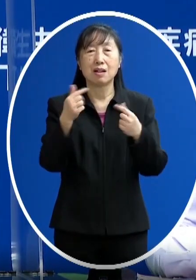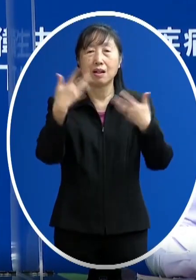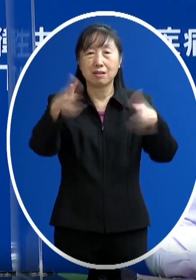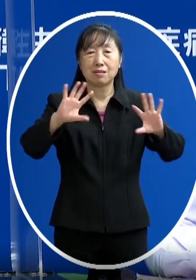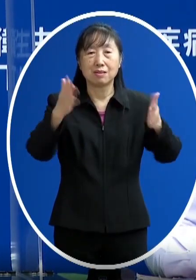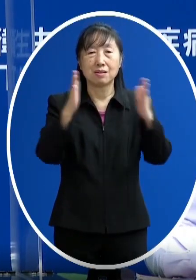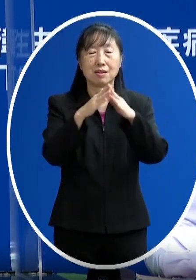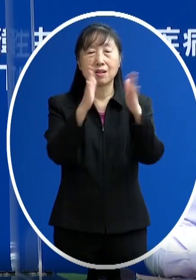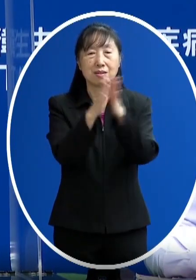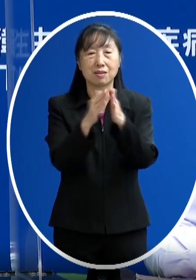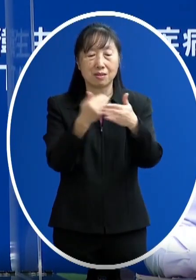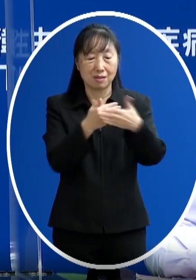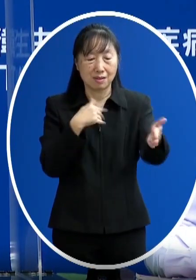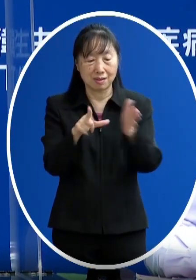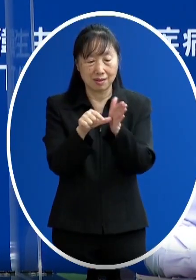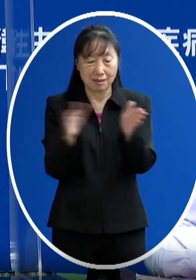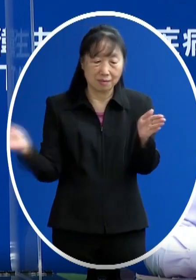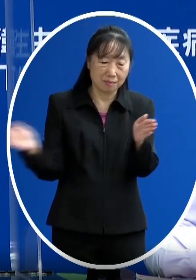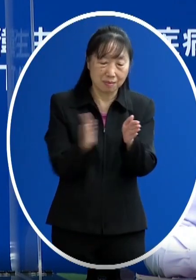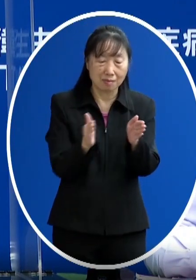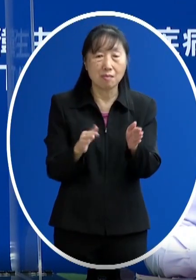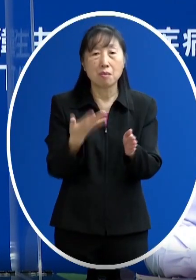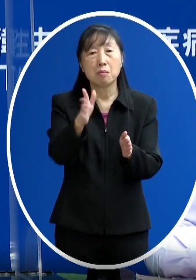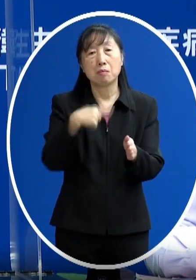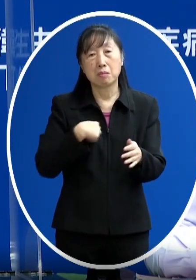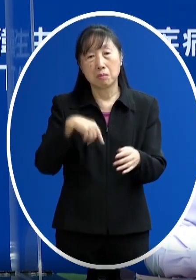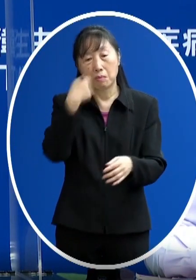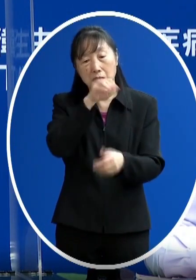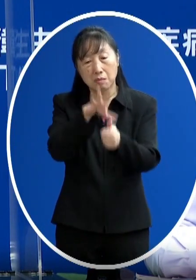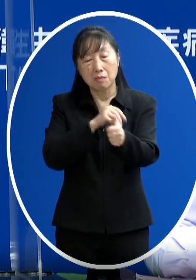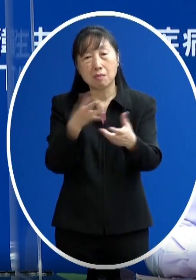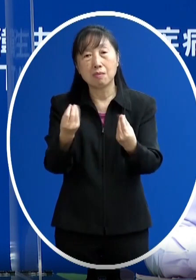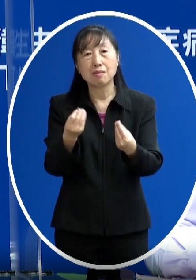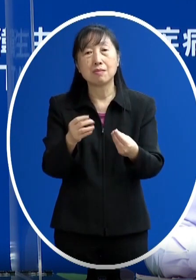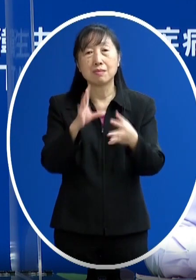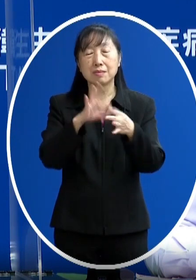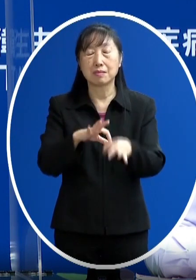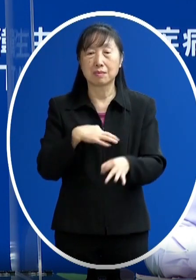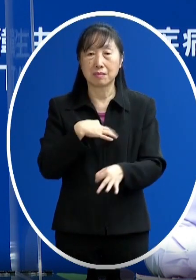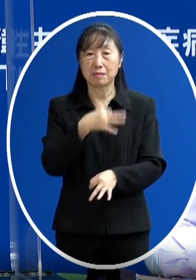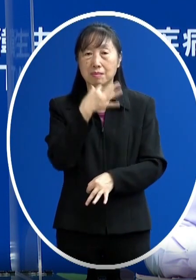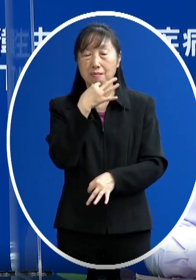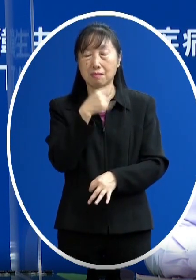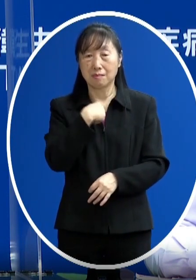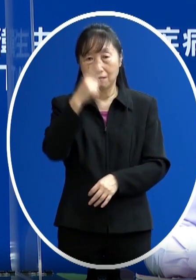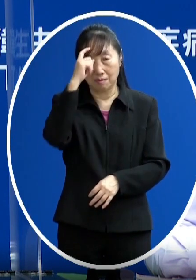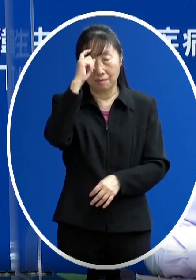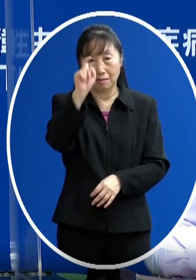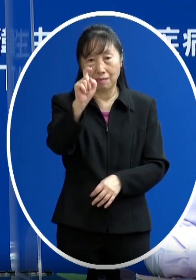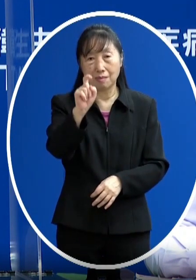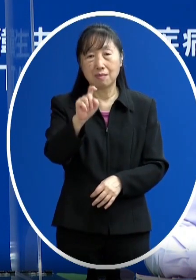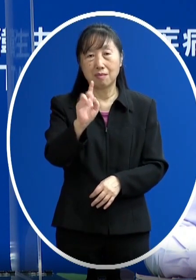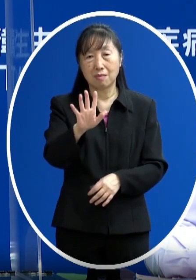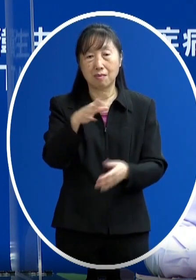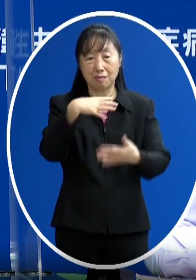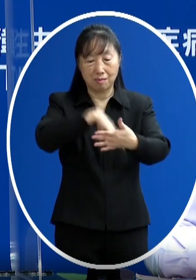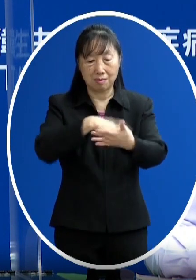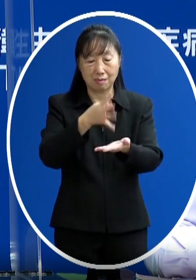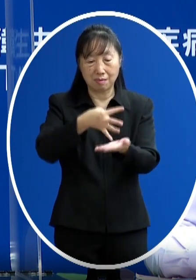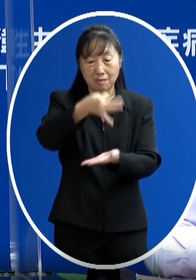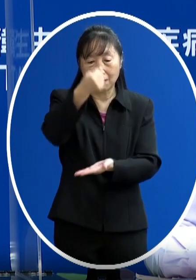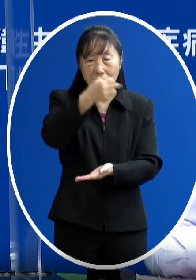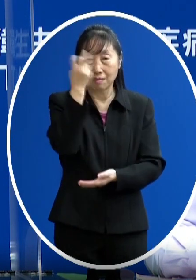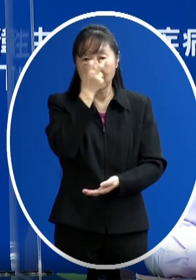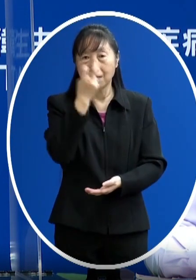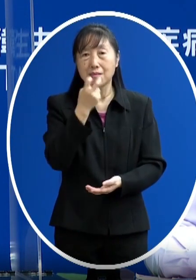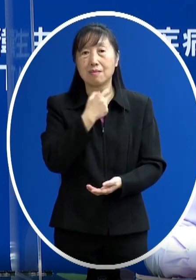缩短了嘛，那台湾为什么不跟进？哦，那这部分我们大概会把它缩短成10天的时候，中间会有几次的检验。